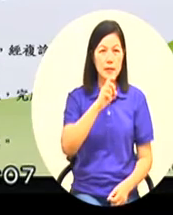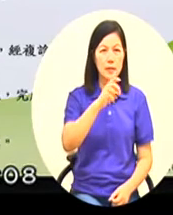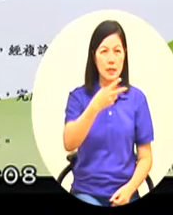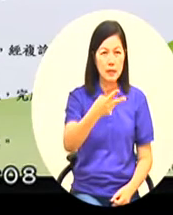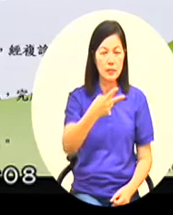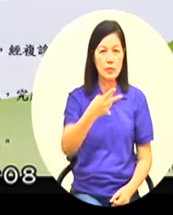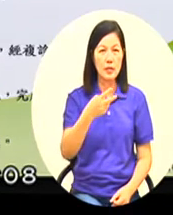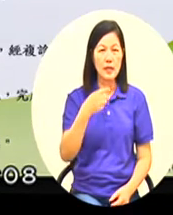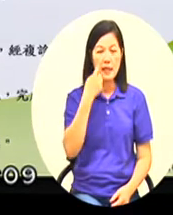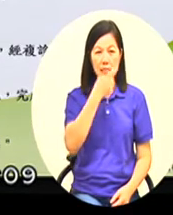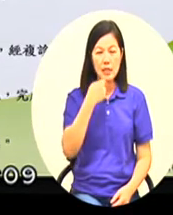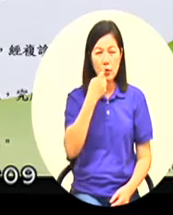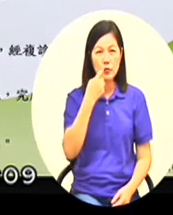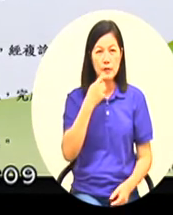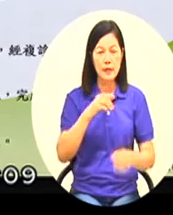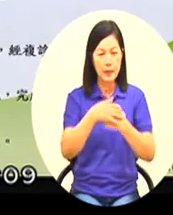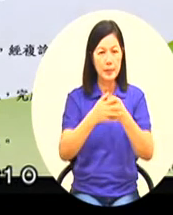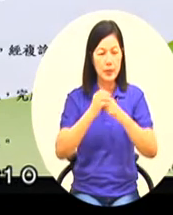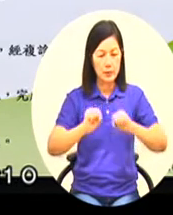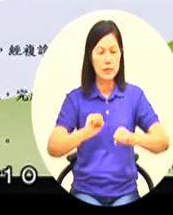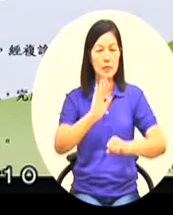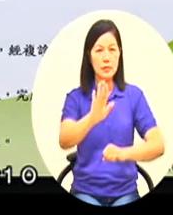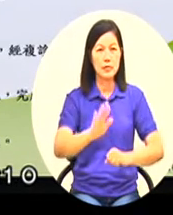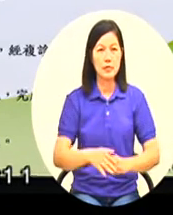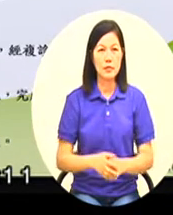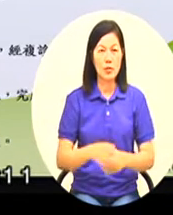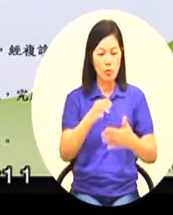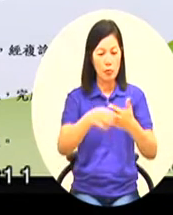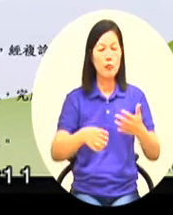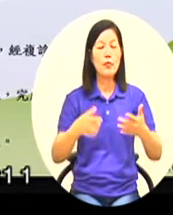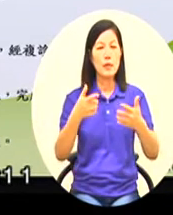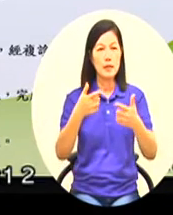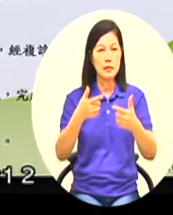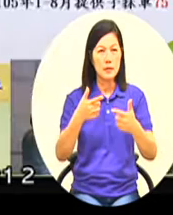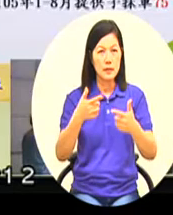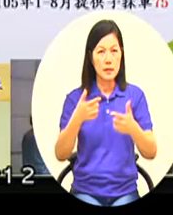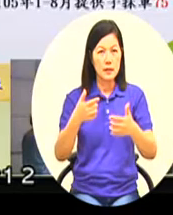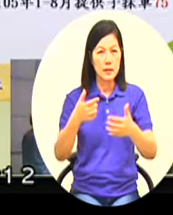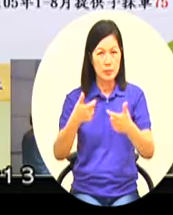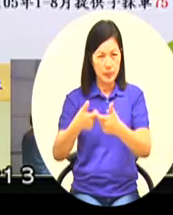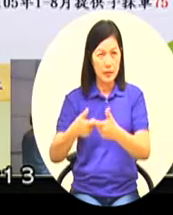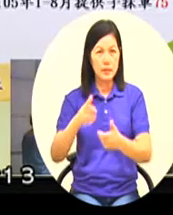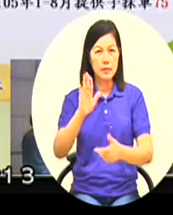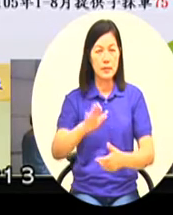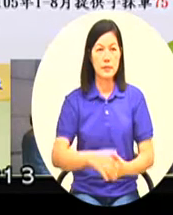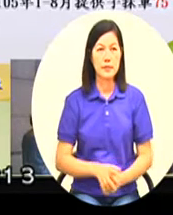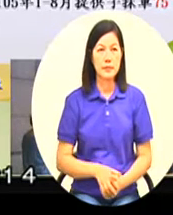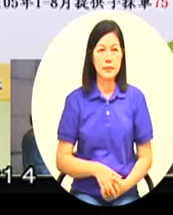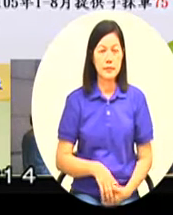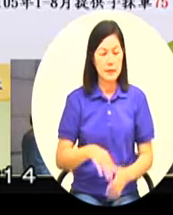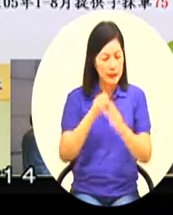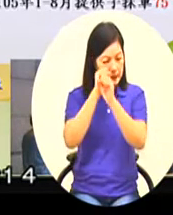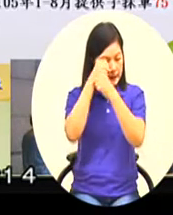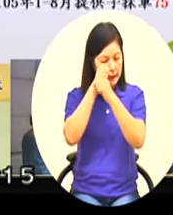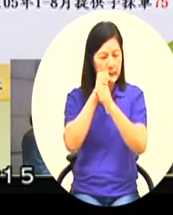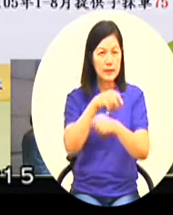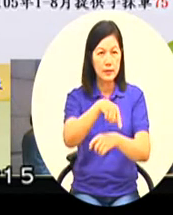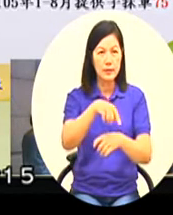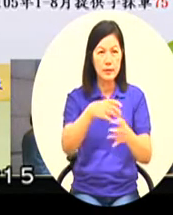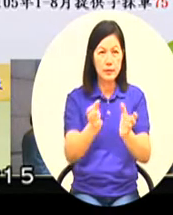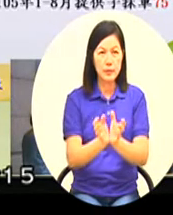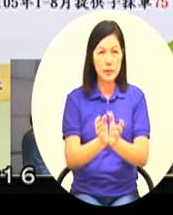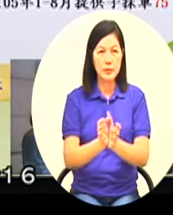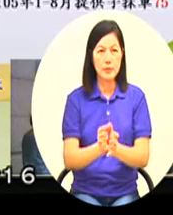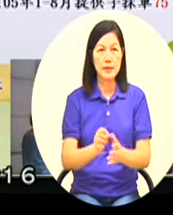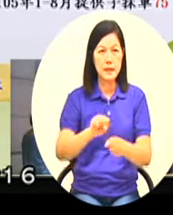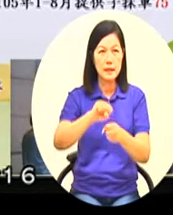童的口腔保健，那这些都按照我们相关的规定完成执行。在四癌筛检的部分，那我们强化了癌